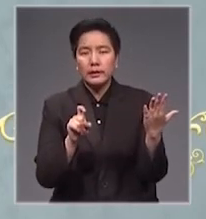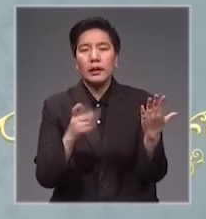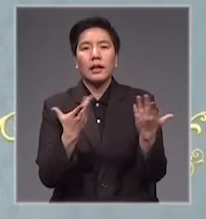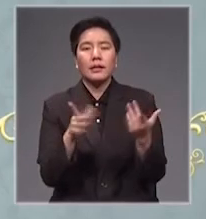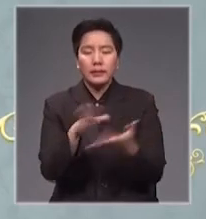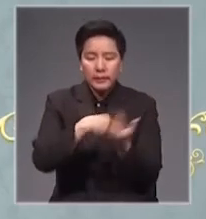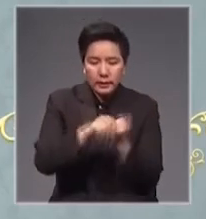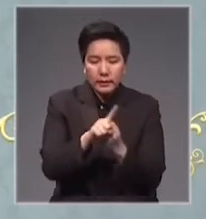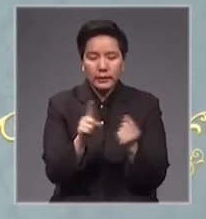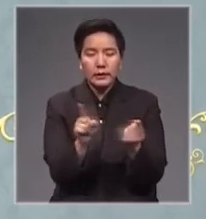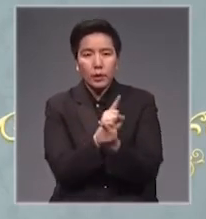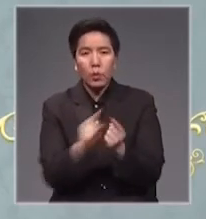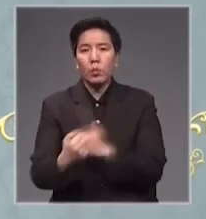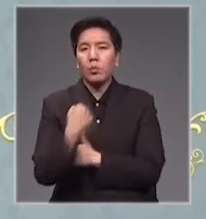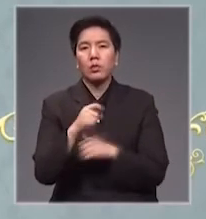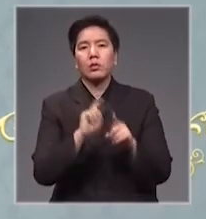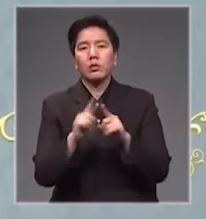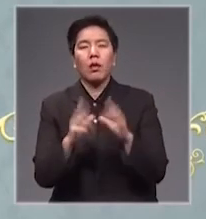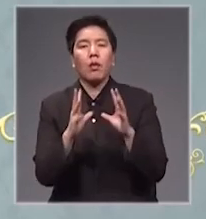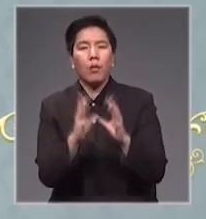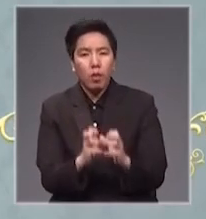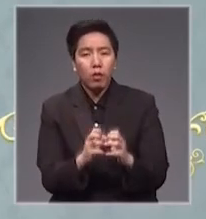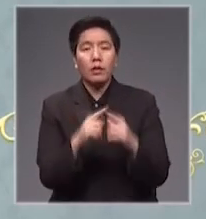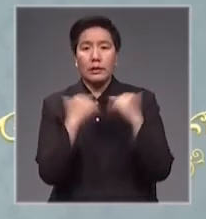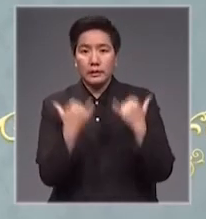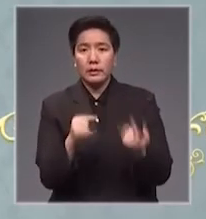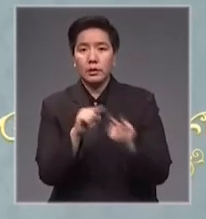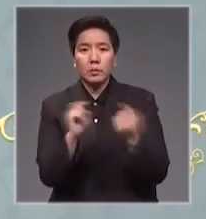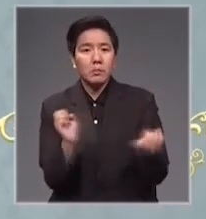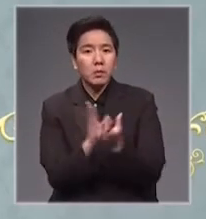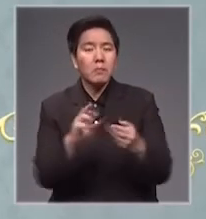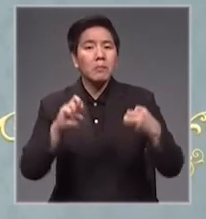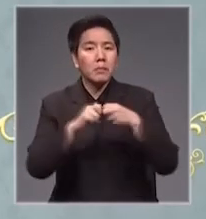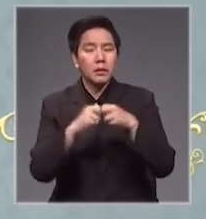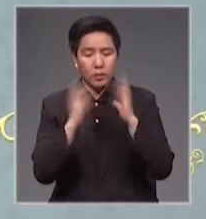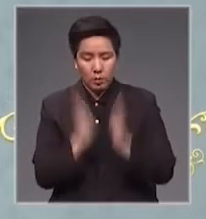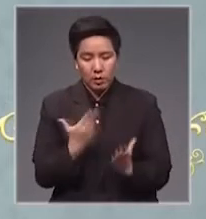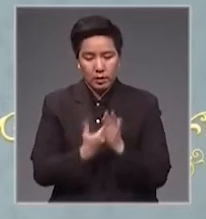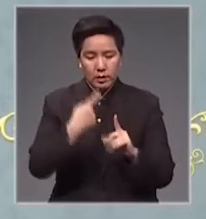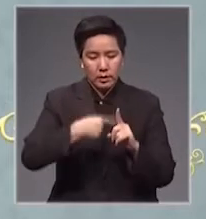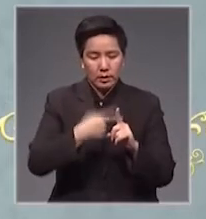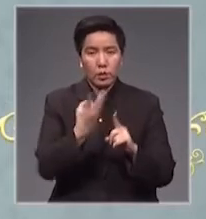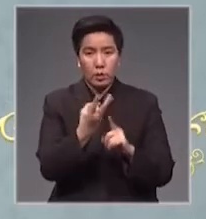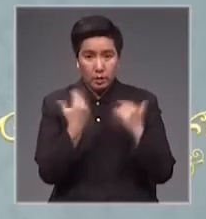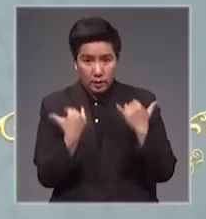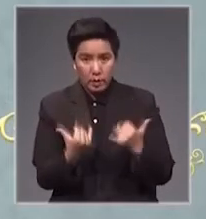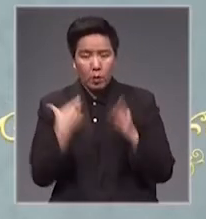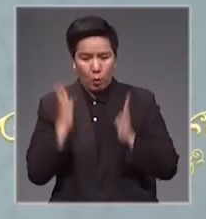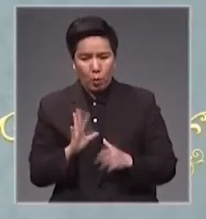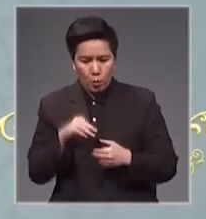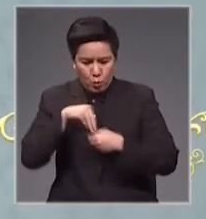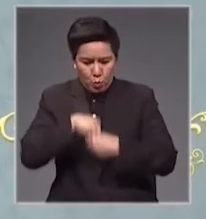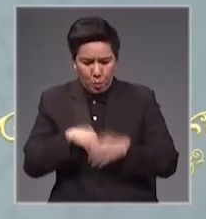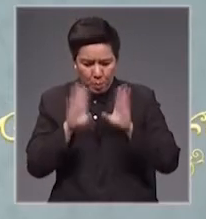ลาเดียวกันอีกส่วนหนึ่งนั้นมันอาจจะทำให้เกิดปัญหากับผู้มีรายได้น้อยมากนะครับเพราะว่าบางคนนั้นอยู่ในห่วงโซ่นี้มาโดยตลอด